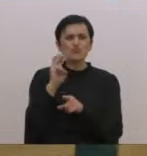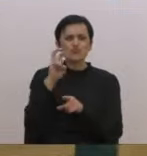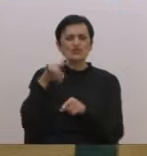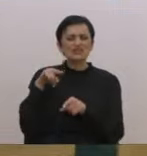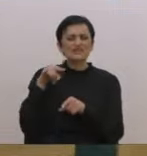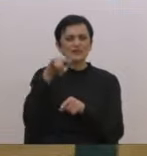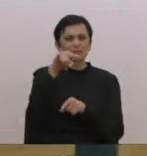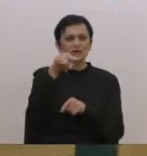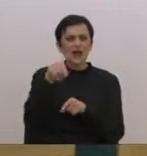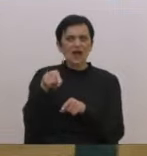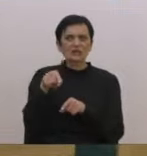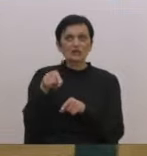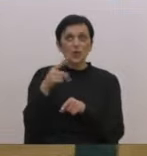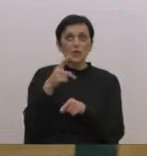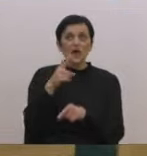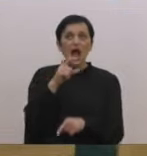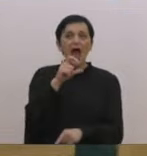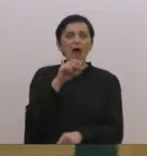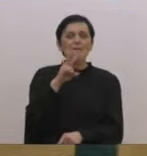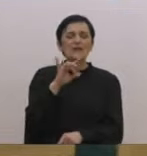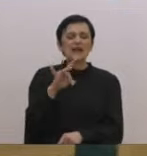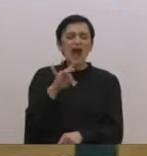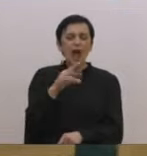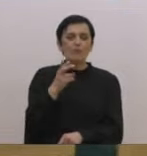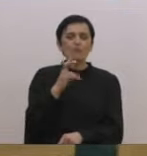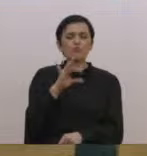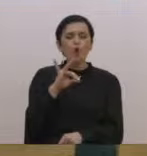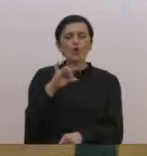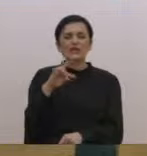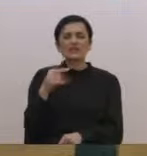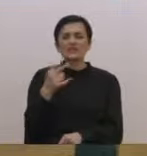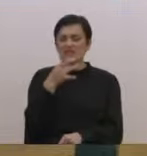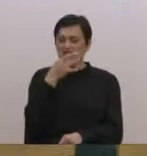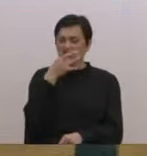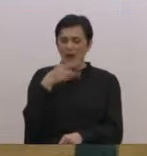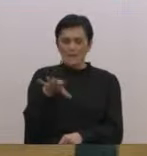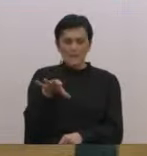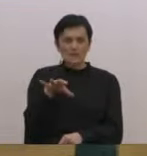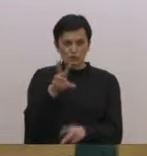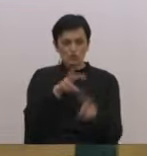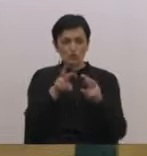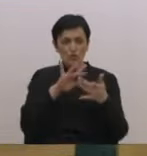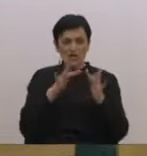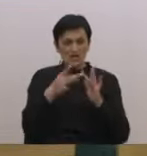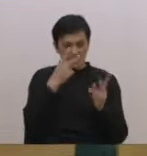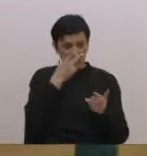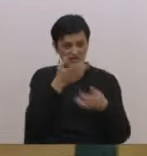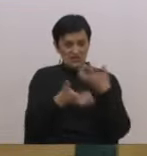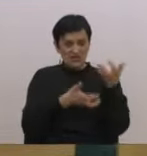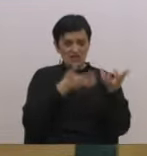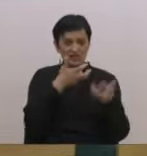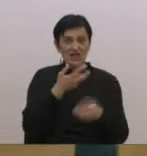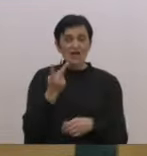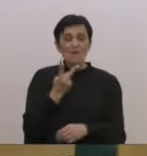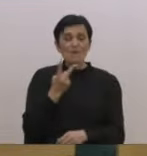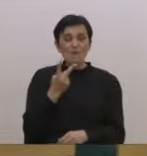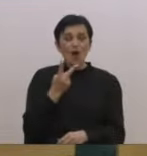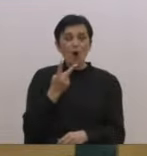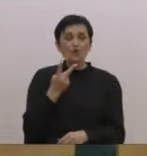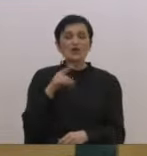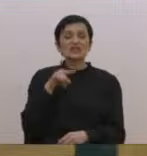თუნდაც Embraer-ის მარკის, Boeing-ის მარკის, ნებისმიერი მარკის, აი მოძებნეთ ინტერნეტში, მეორადი თვითფრინავის კი მეტი